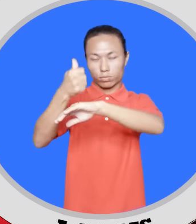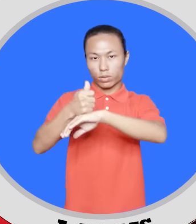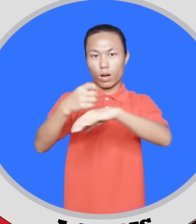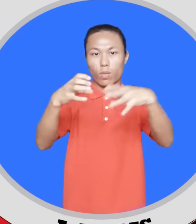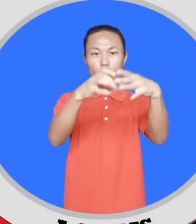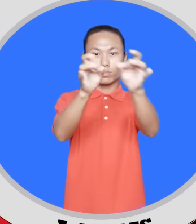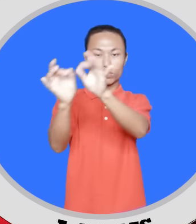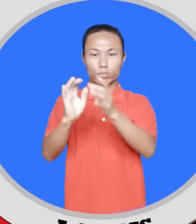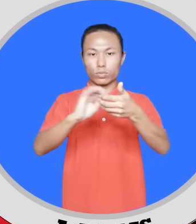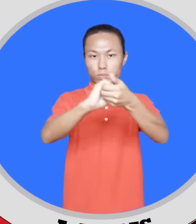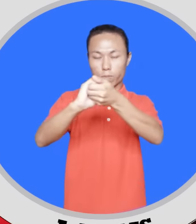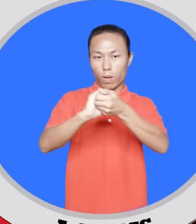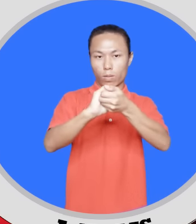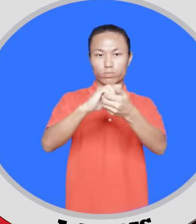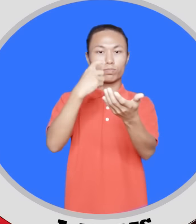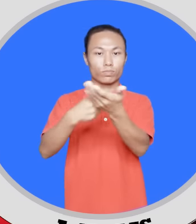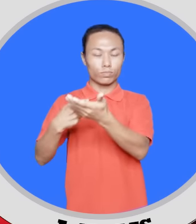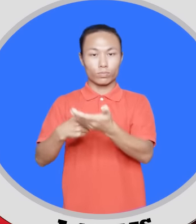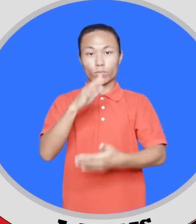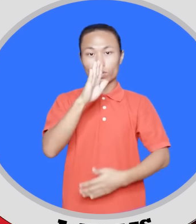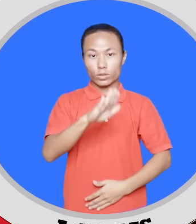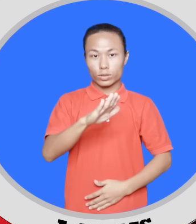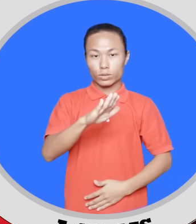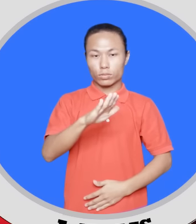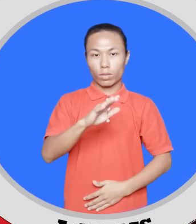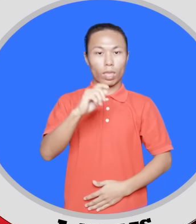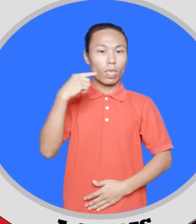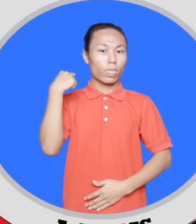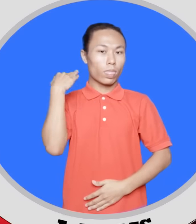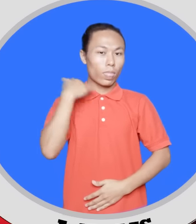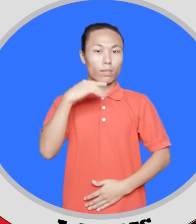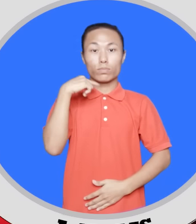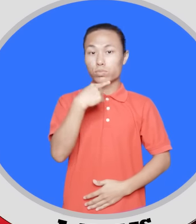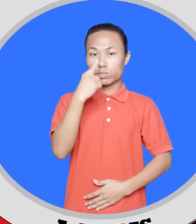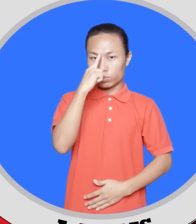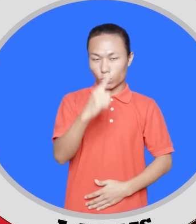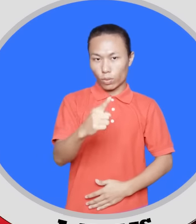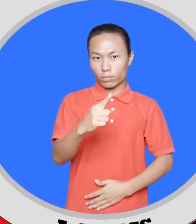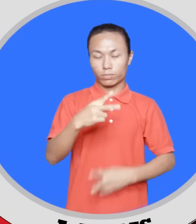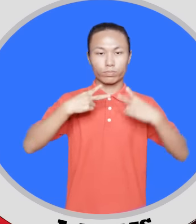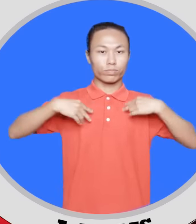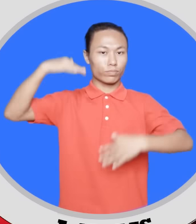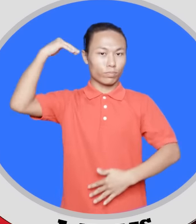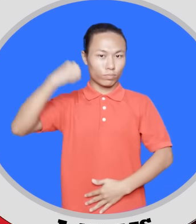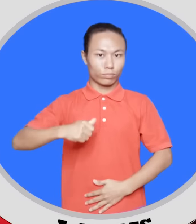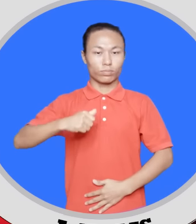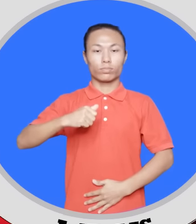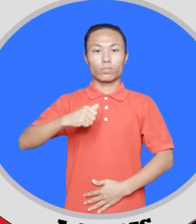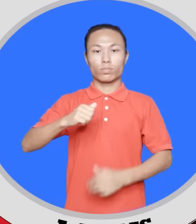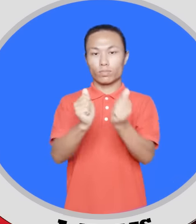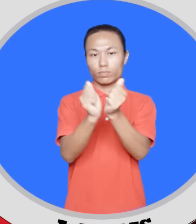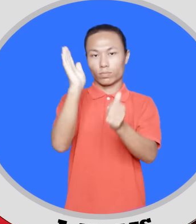အသီးသီးနဲ့ပူးပေါင်းကာဖြစ်စဉ်မှန်ပေါ်ပေါက်ပြီးကျွလွန်သူများအားအဖြစ်ပေးရည်ယူနိုင်မှုအလ